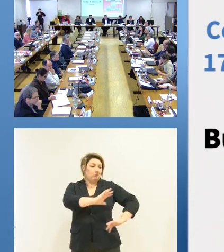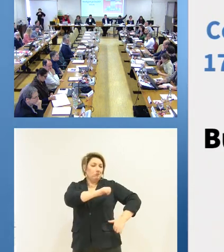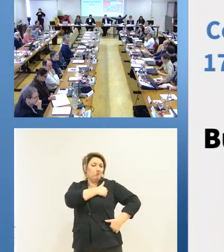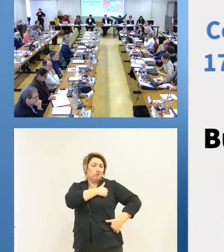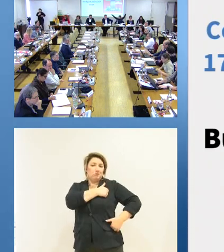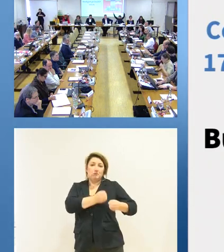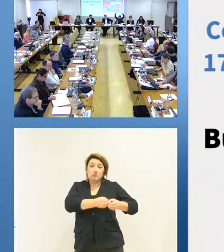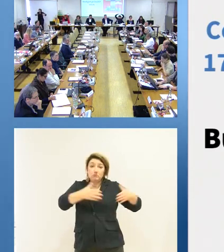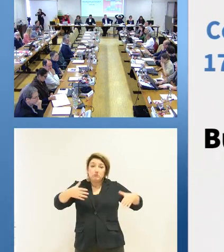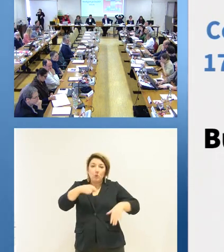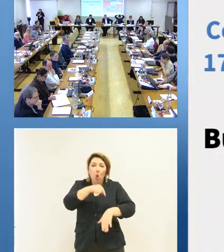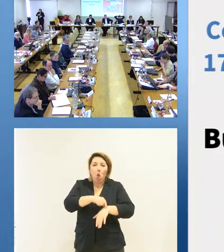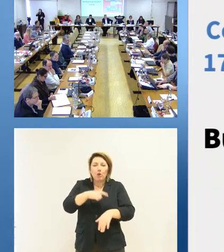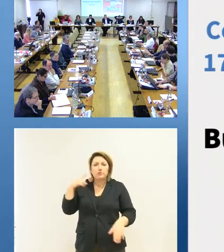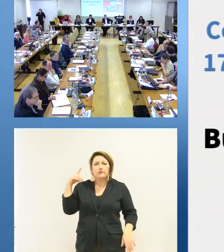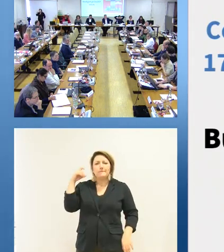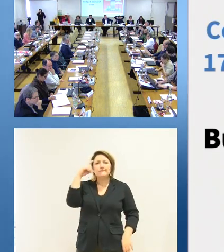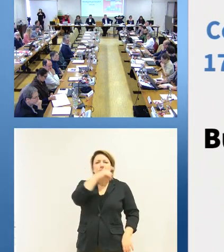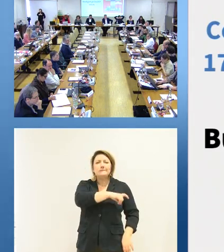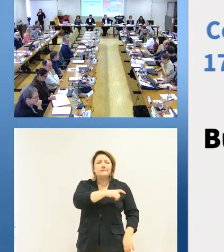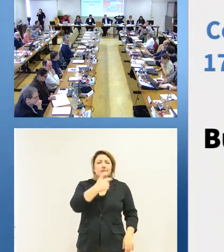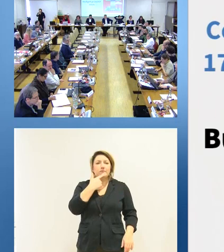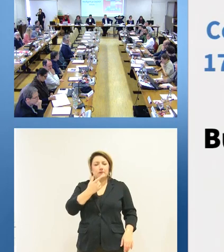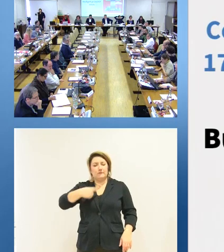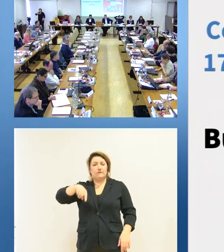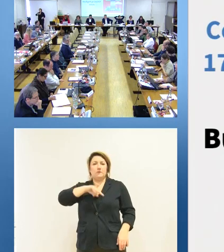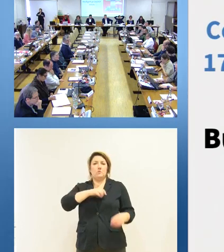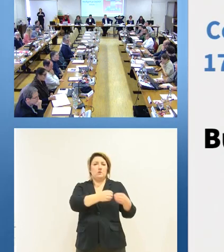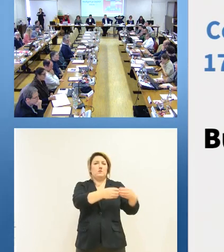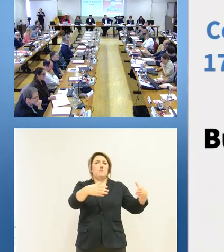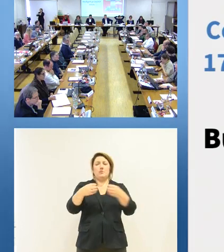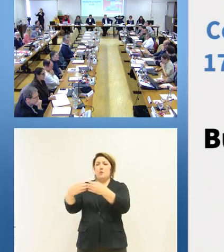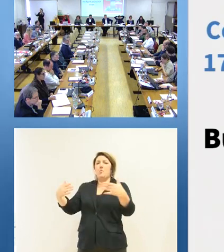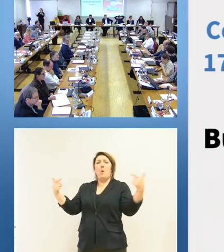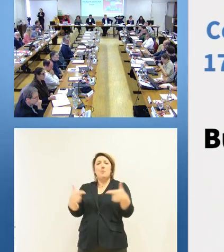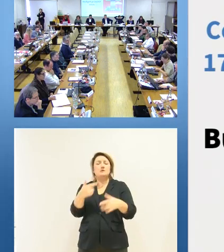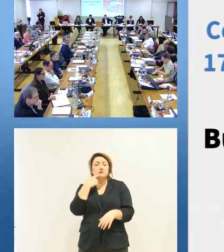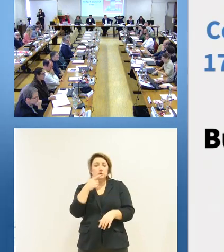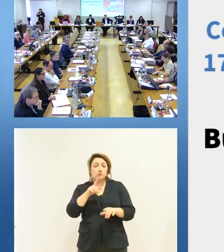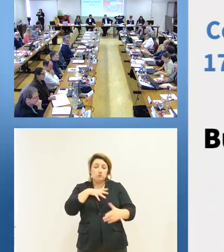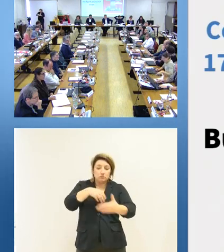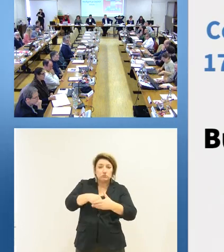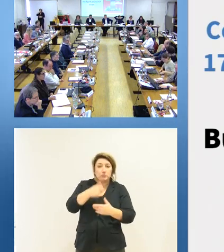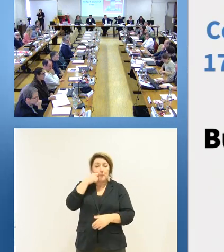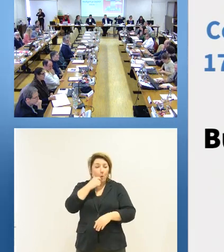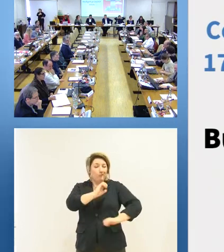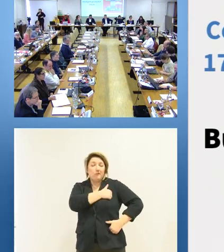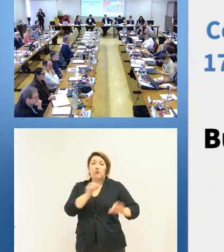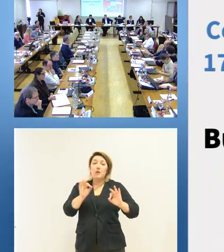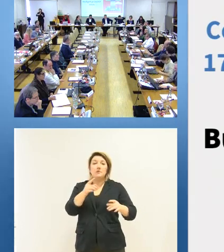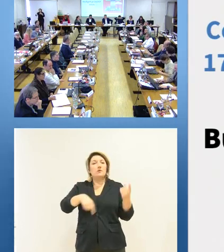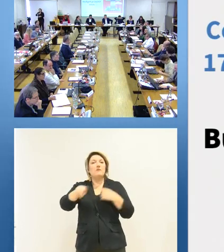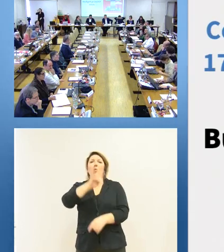nombre donc si nous n'étions pas là avec les oppositions vous auriez un petit peu de mal à commencer ce